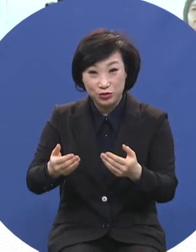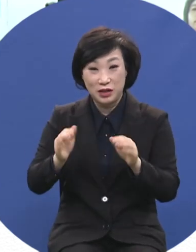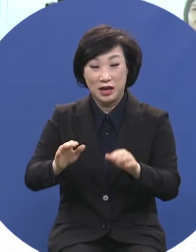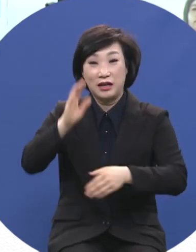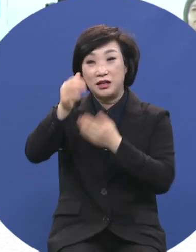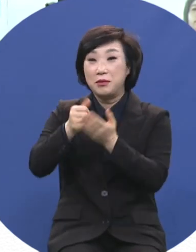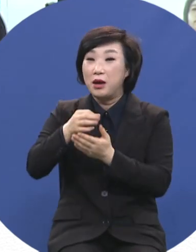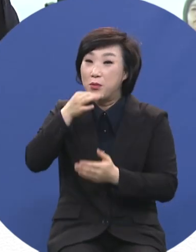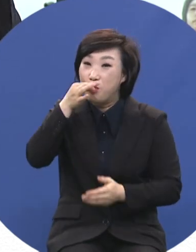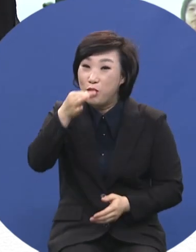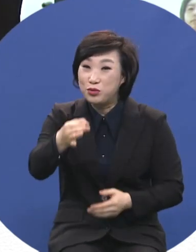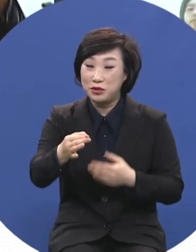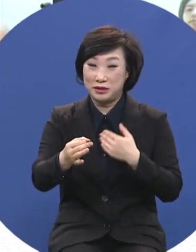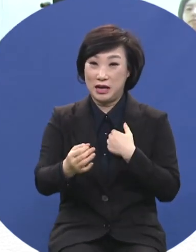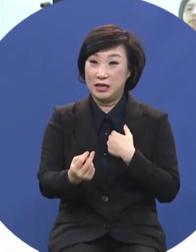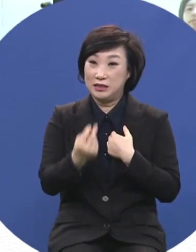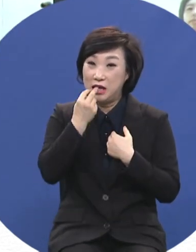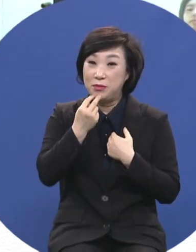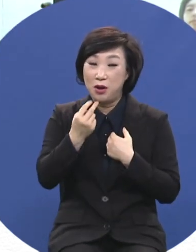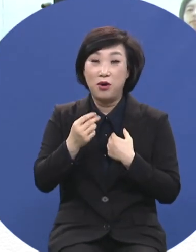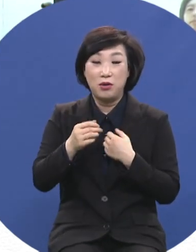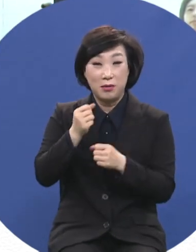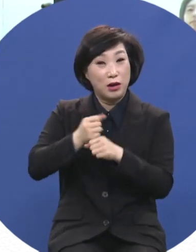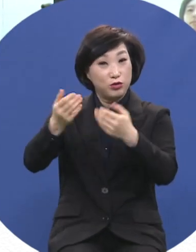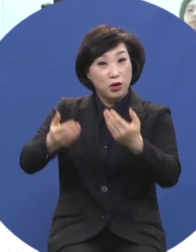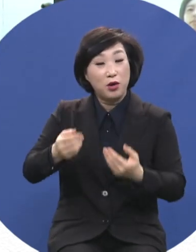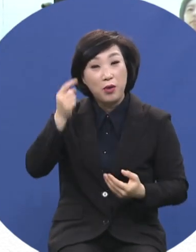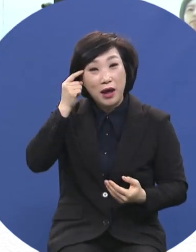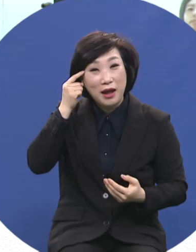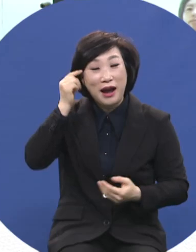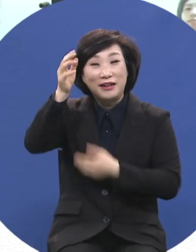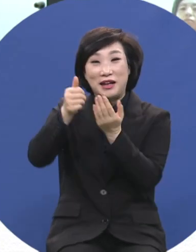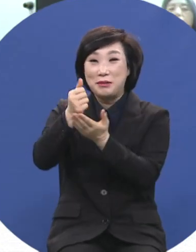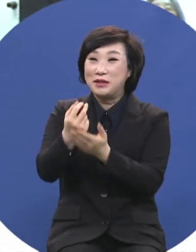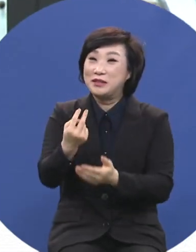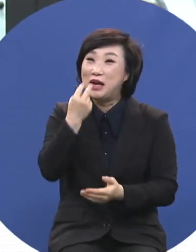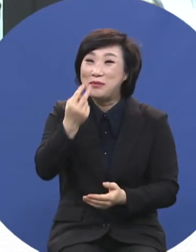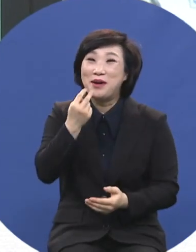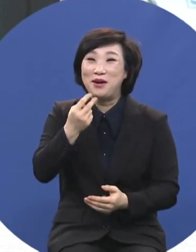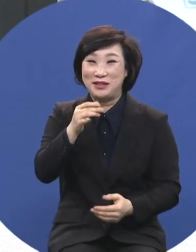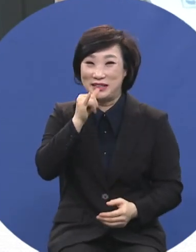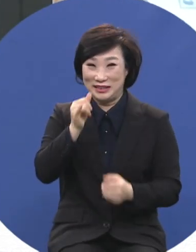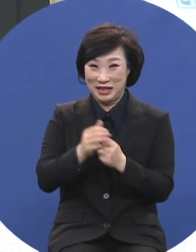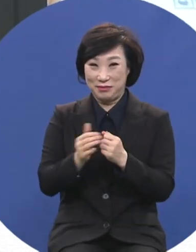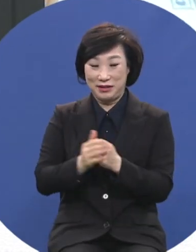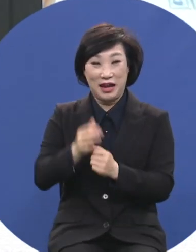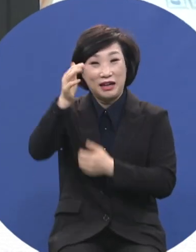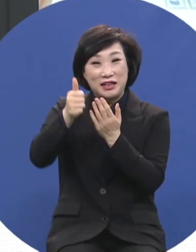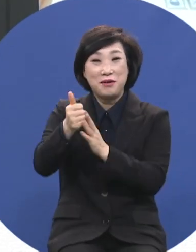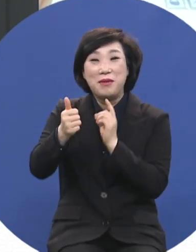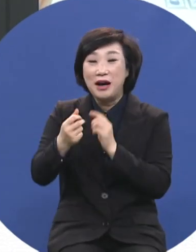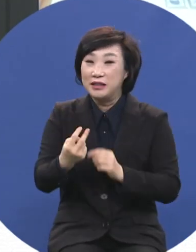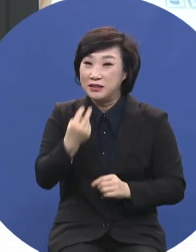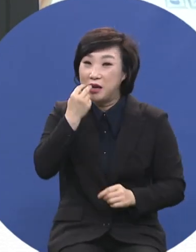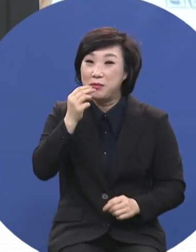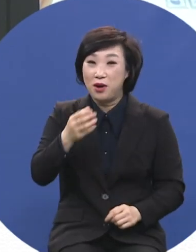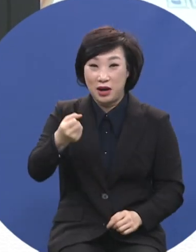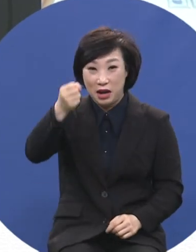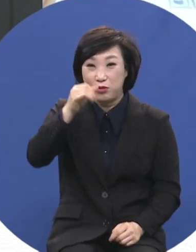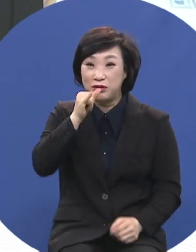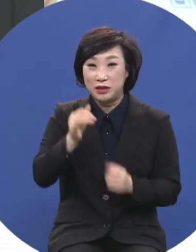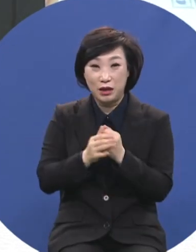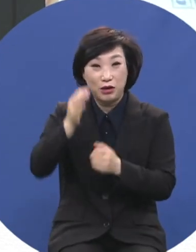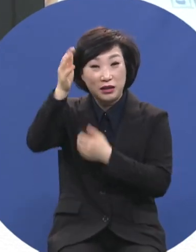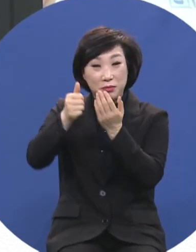그의 목소리가, 생명체를 생산한 것은 생명이었다 이 말이요. 그만이 생명이기 때문에 우리는